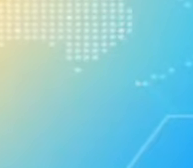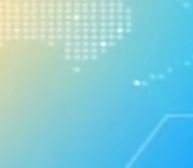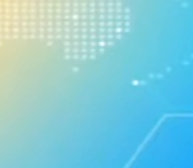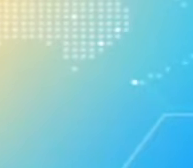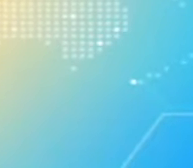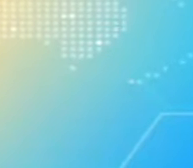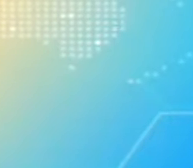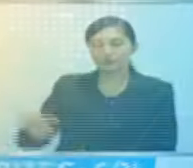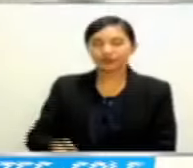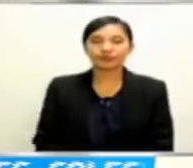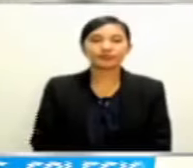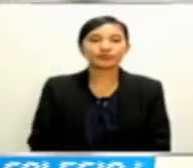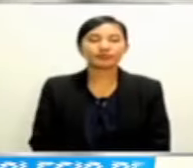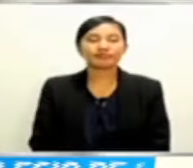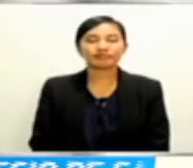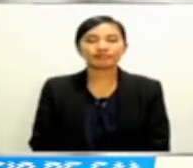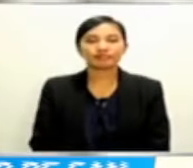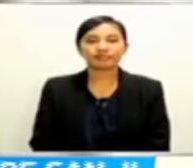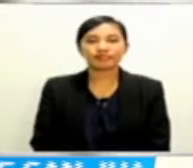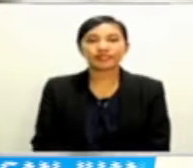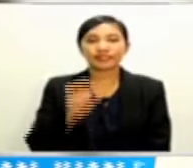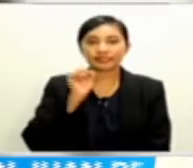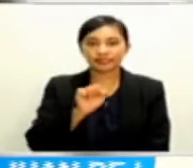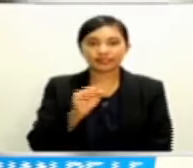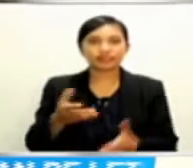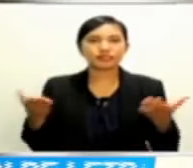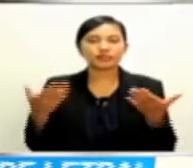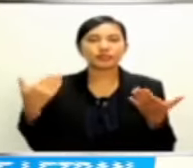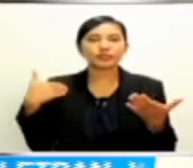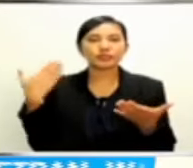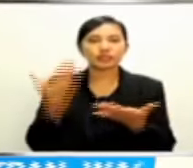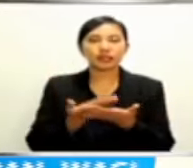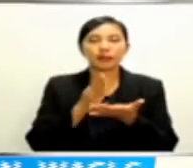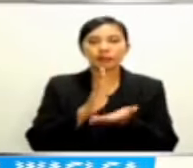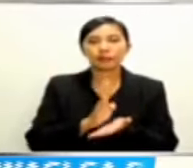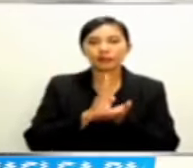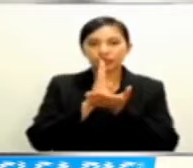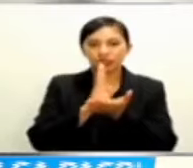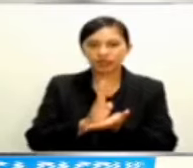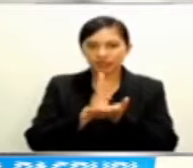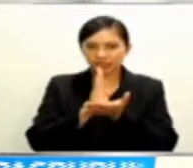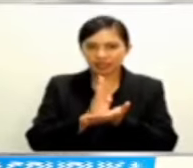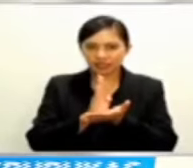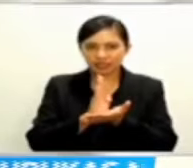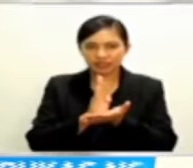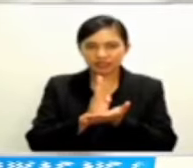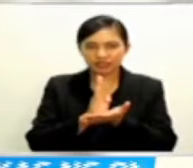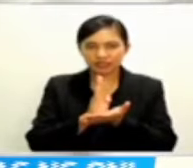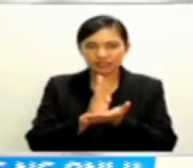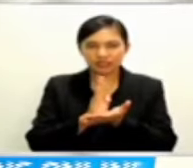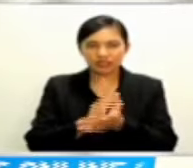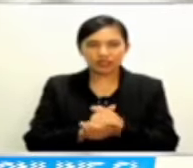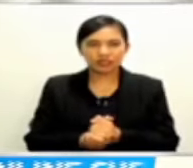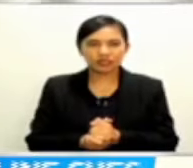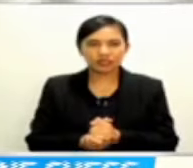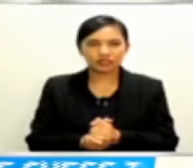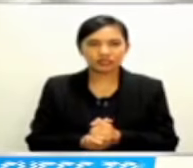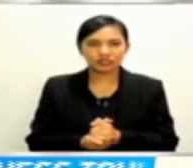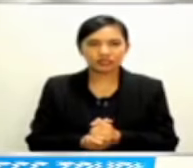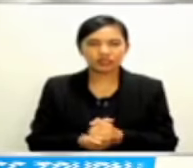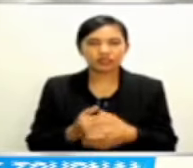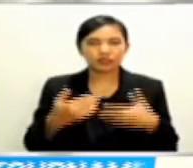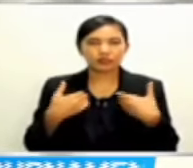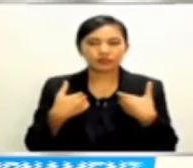Ian yes Cony dumating na nga dito sa Boracay si tourism secretary Berna Romulo puyat gayon din ang deputy